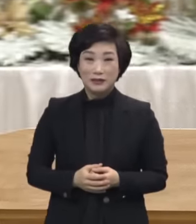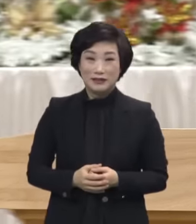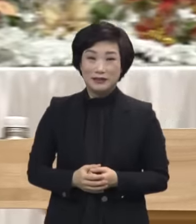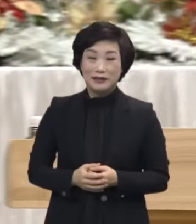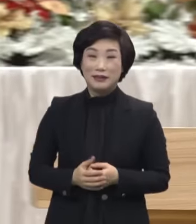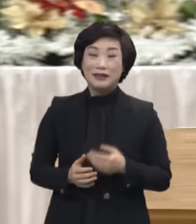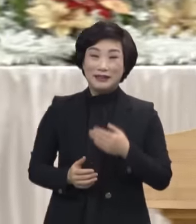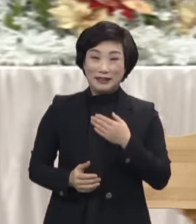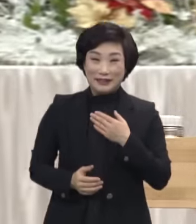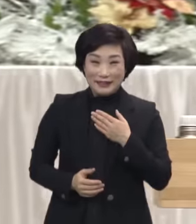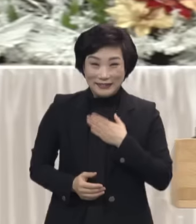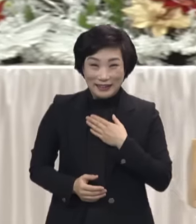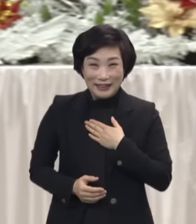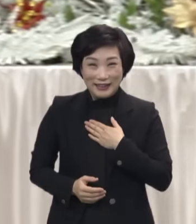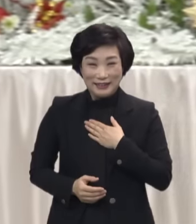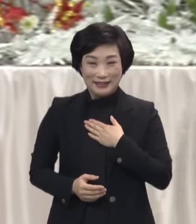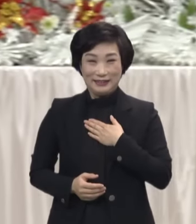저희